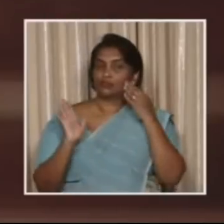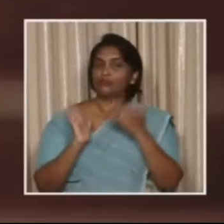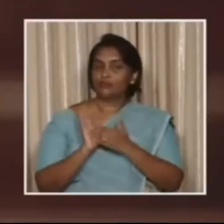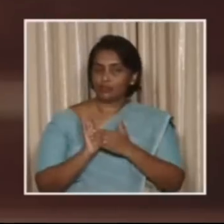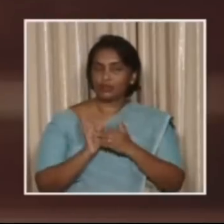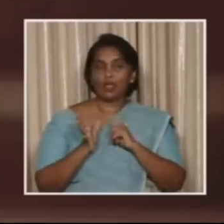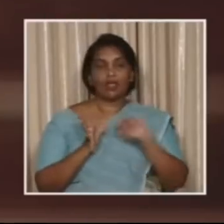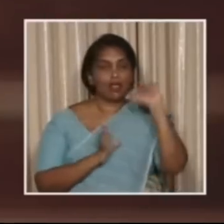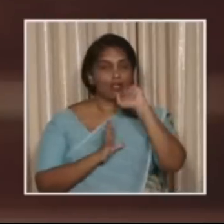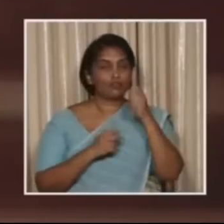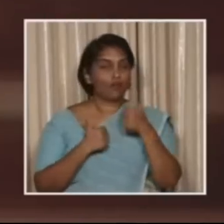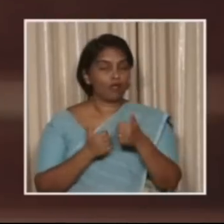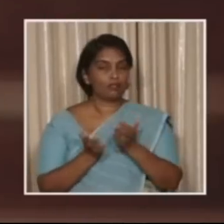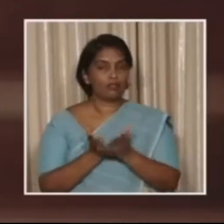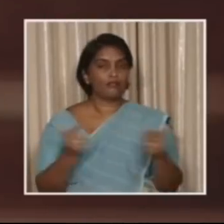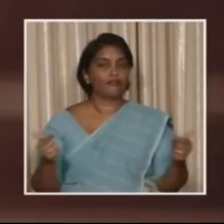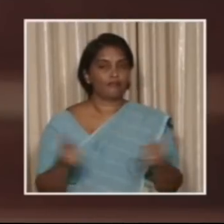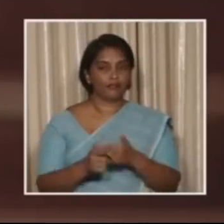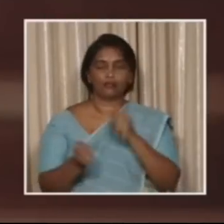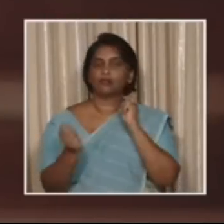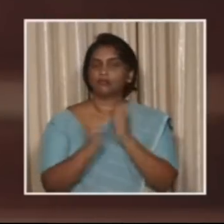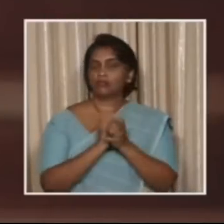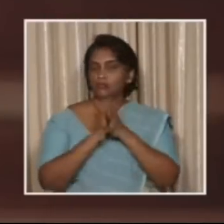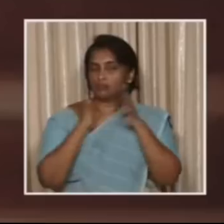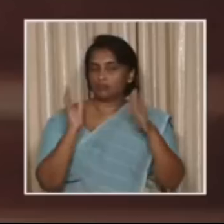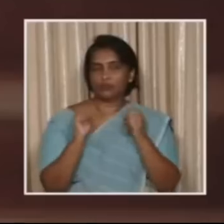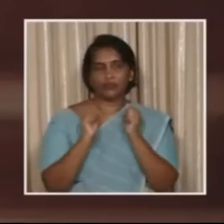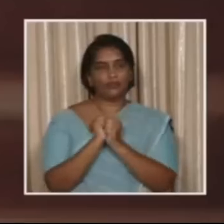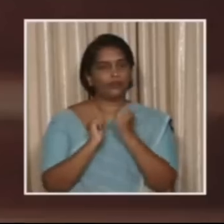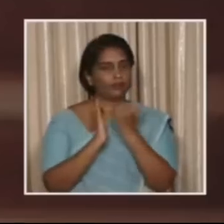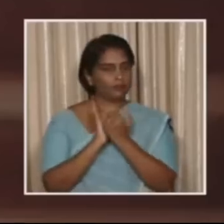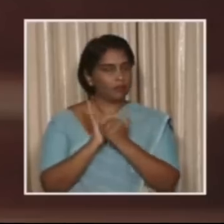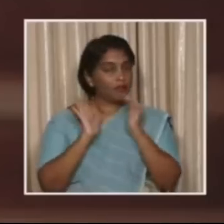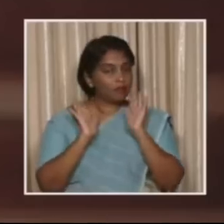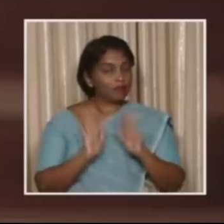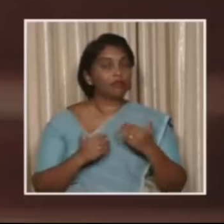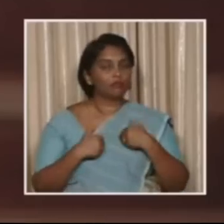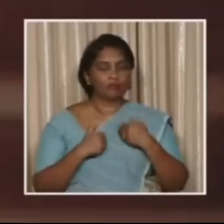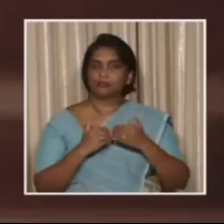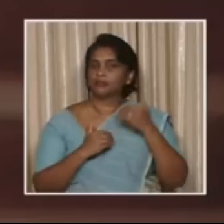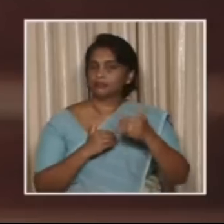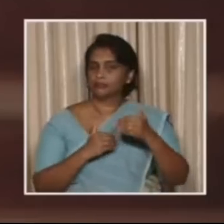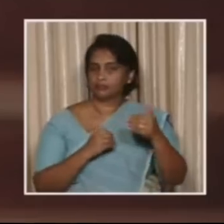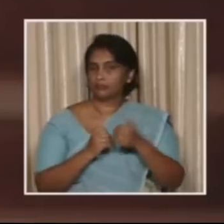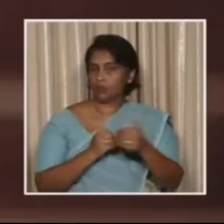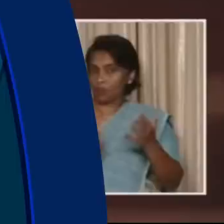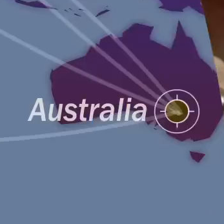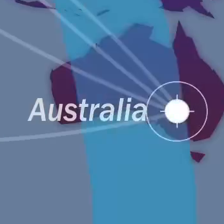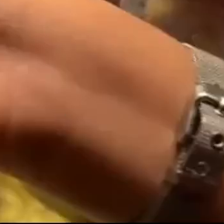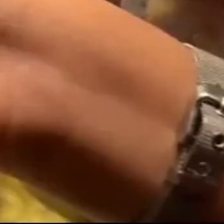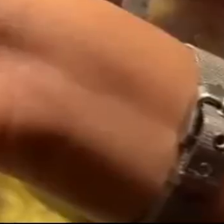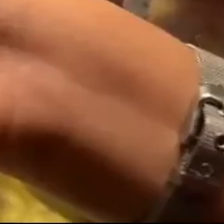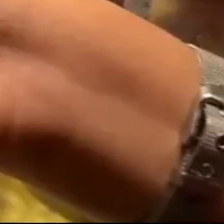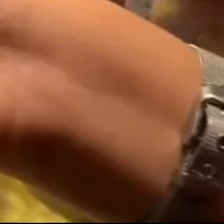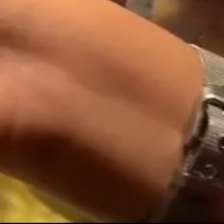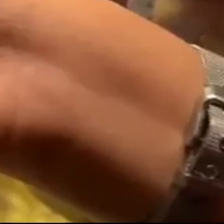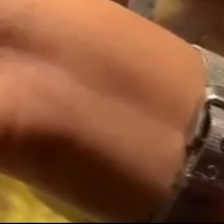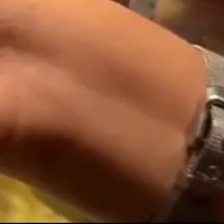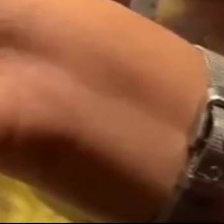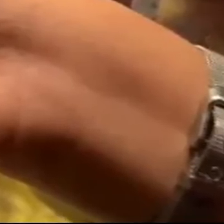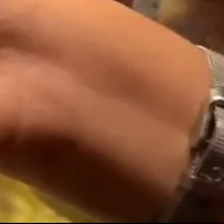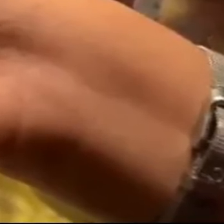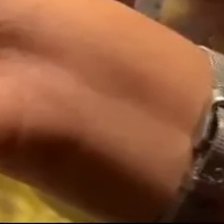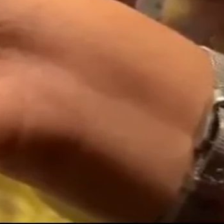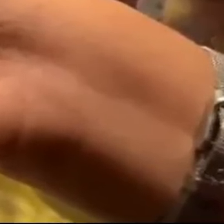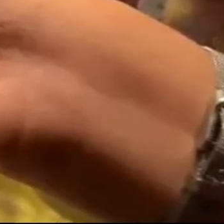மக்கள் ஆணை கிடைக்கும், எந்த ஒரு தரப்பினருடனும் இணைவதற்கு தயார், ஐக்கிய மக்கள் சக்தி அதிரடி அறிவிப்பு. தங்க